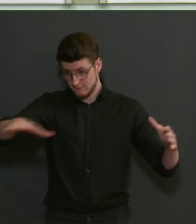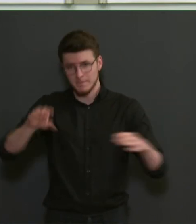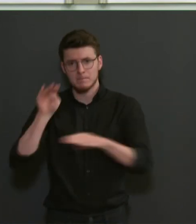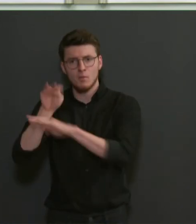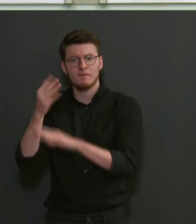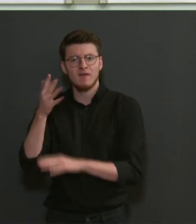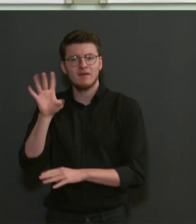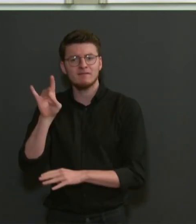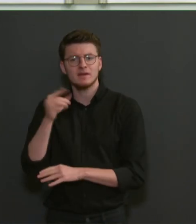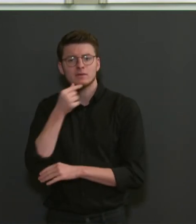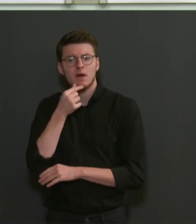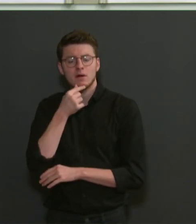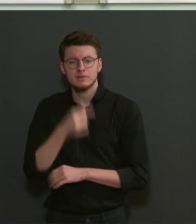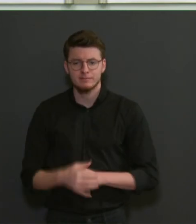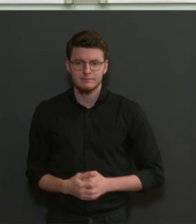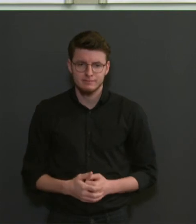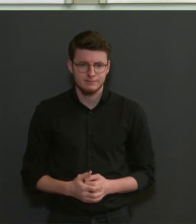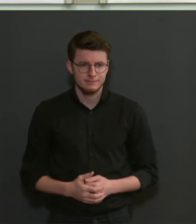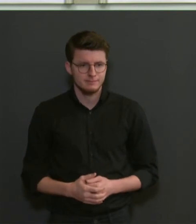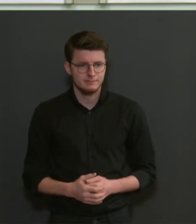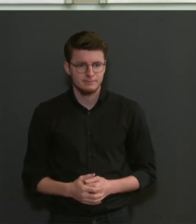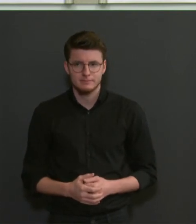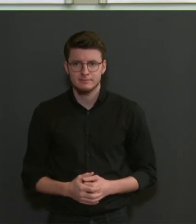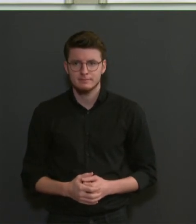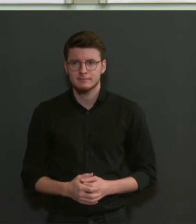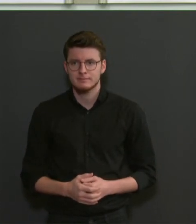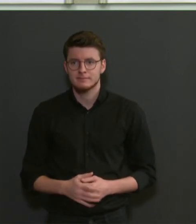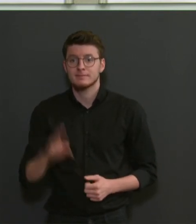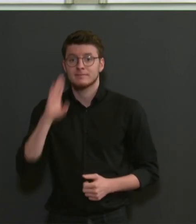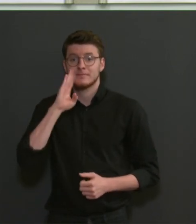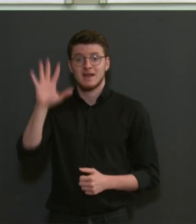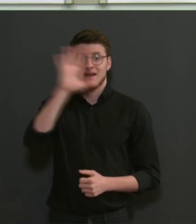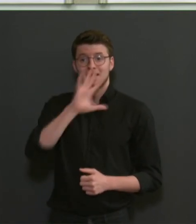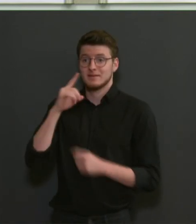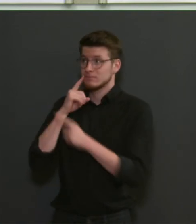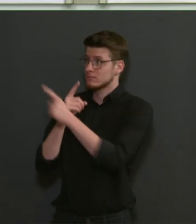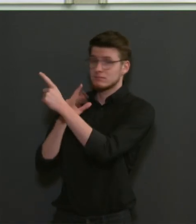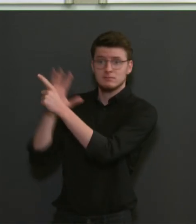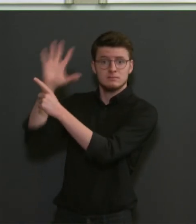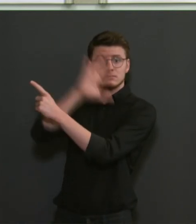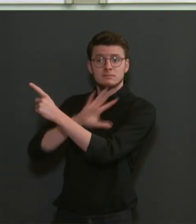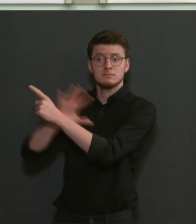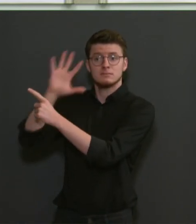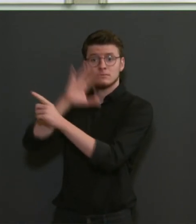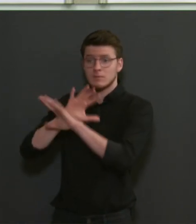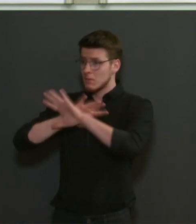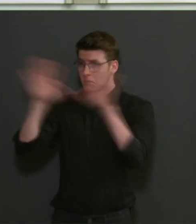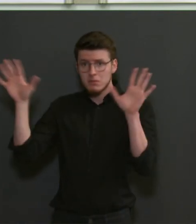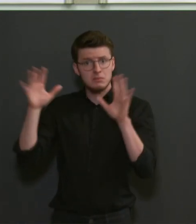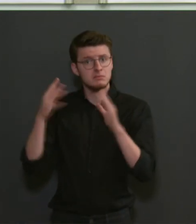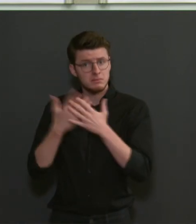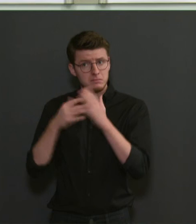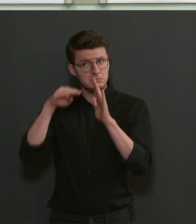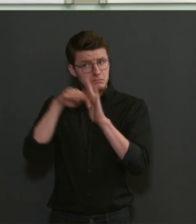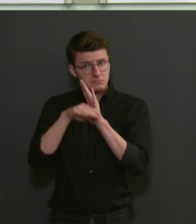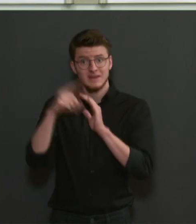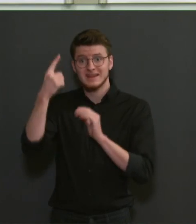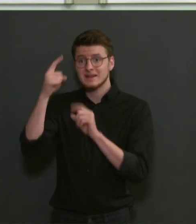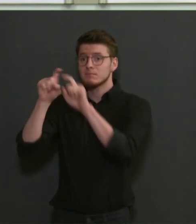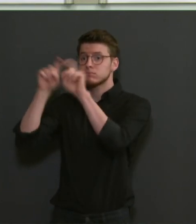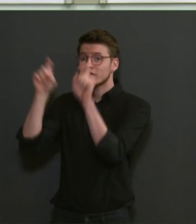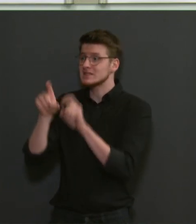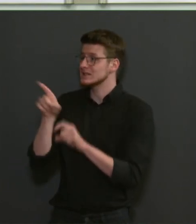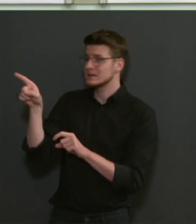De daling is zichtbaar in bijna alle landsdelen, behalve in de provincie Namen. Daar zien we nog een lichte toename